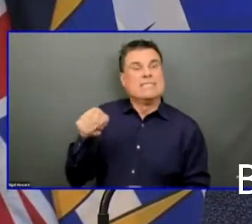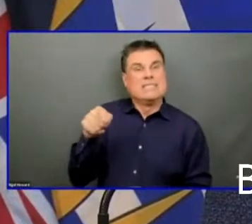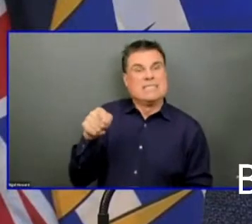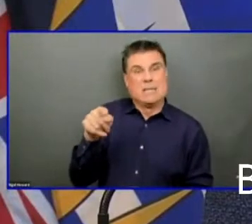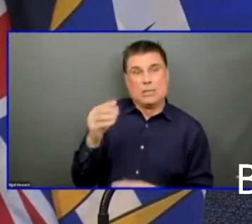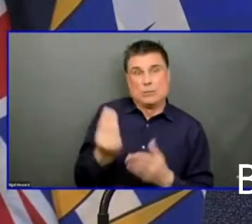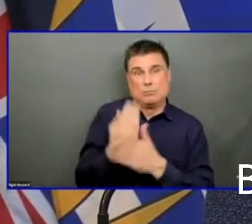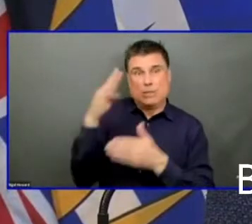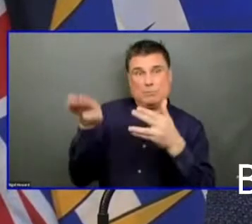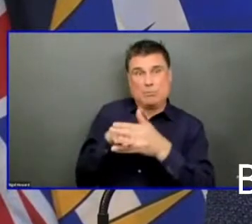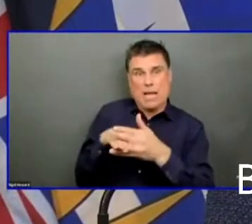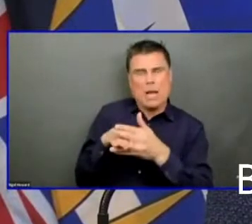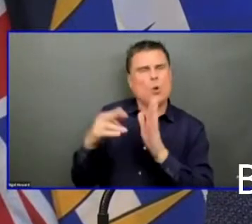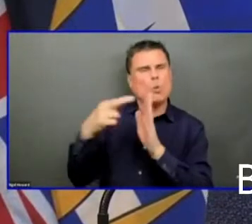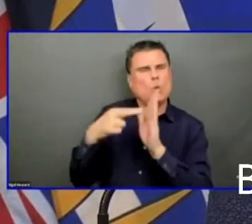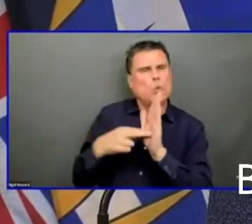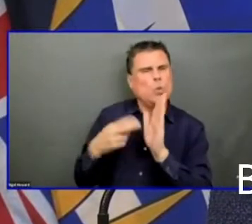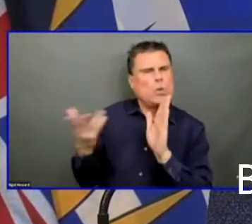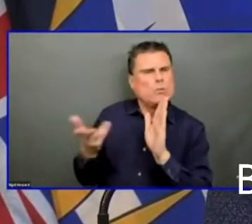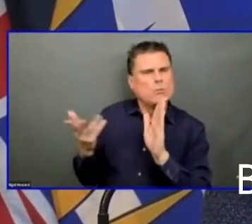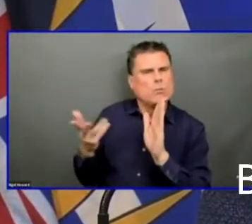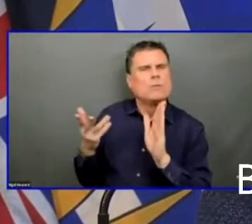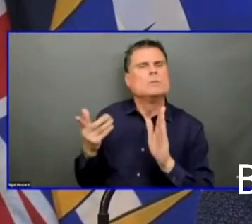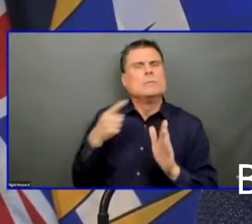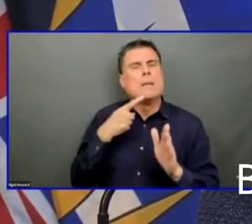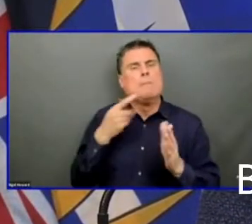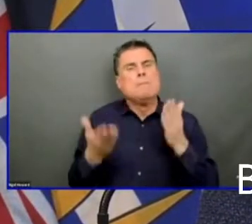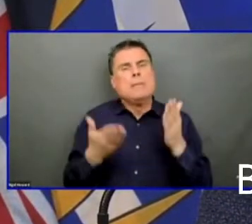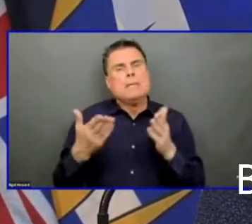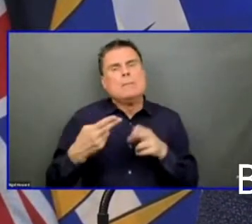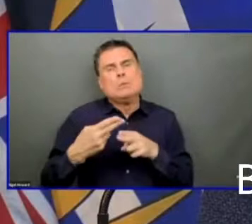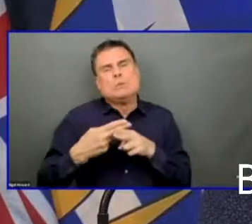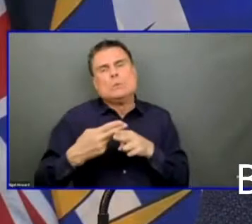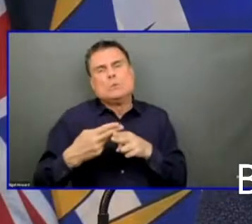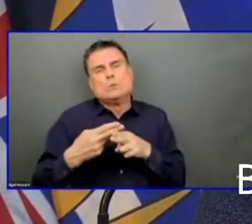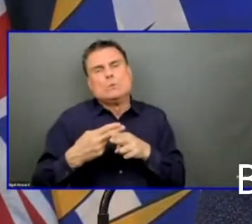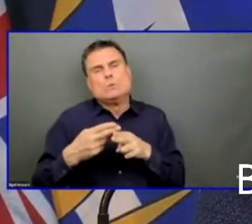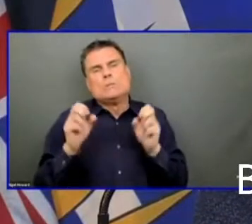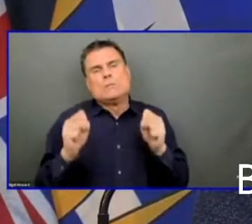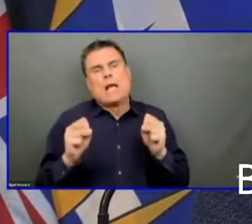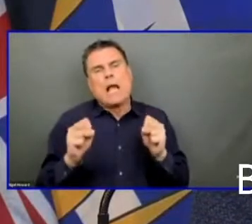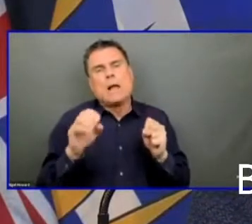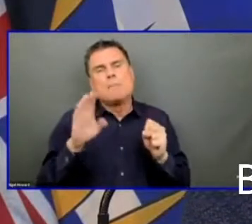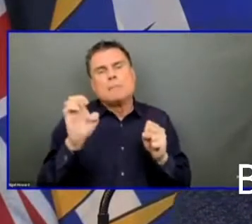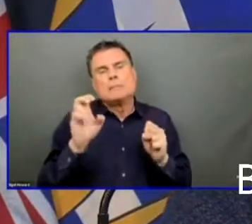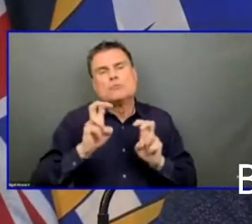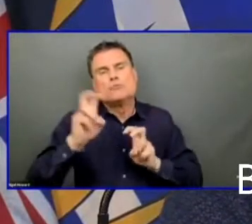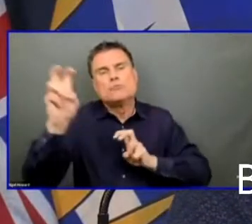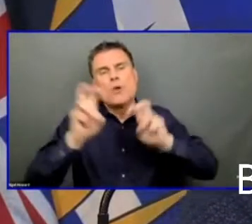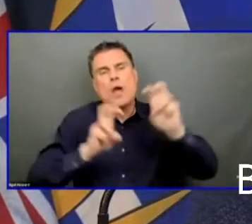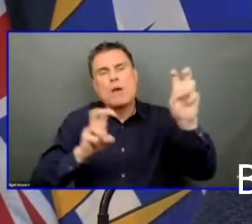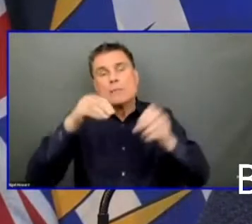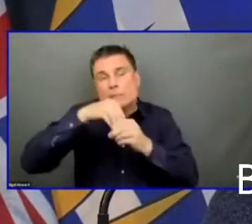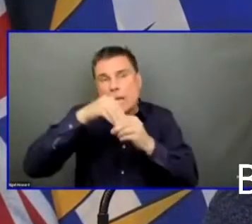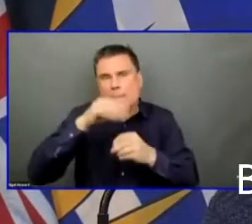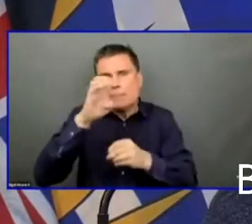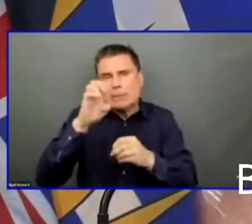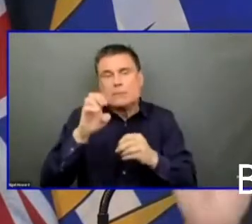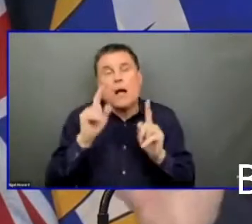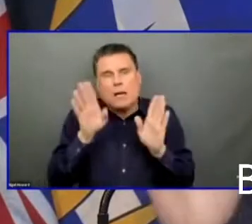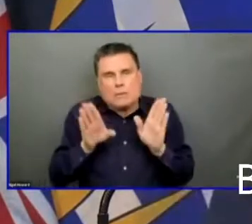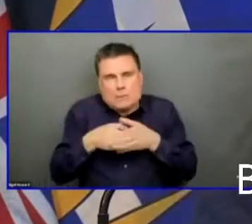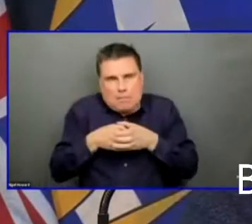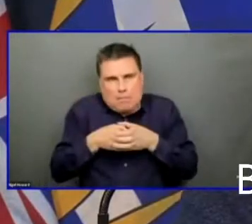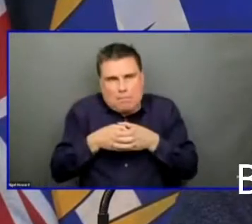游限制有没有？ So when can households travel around BC again? 是不是还是在 BC 省内旅游 I'm not sure I